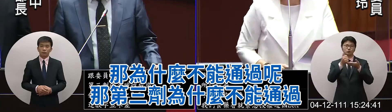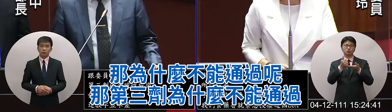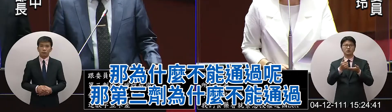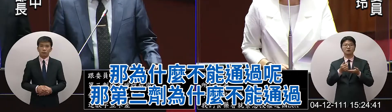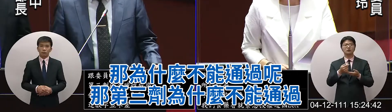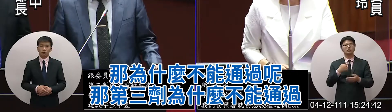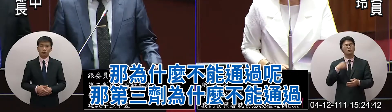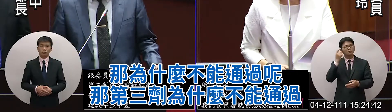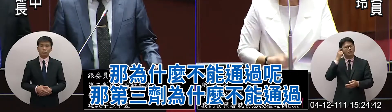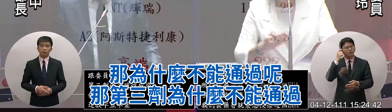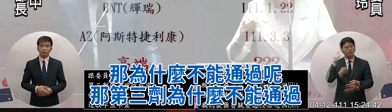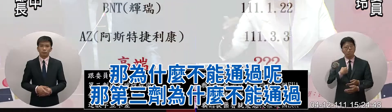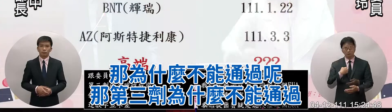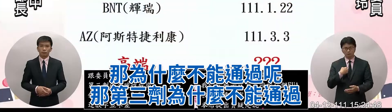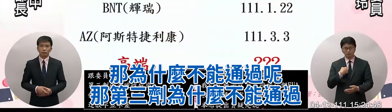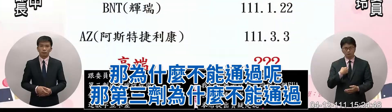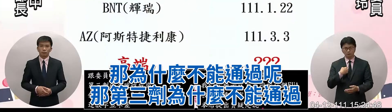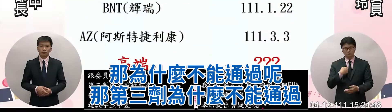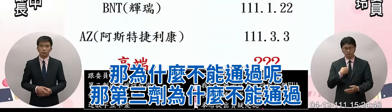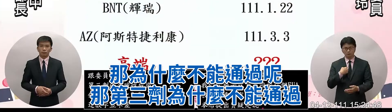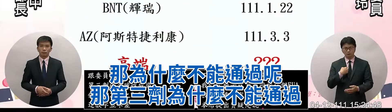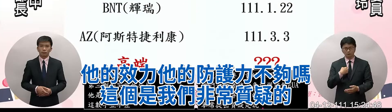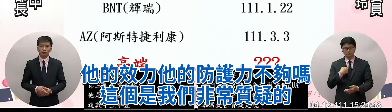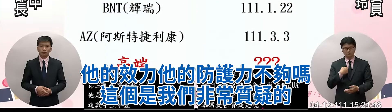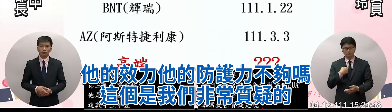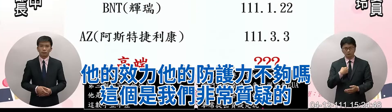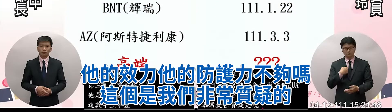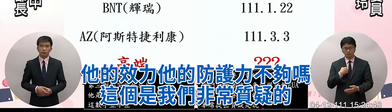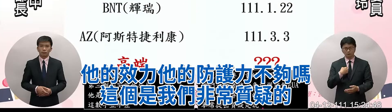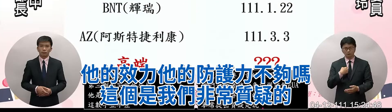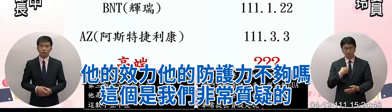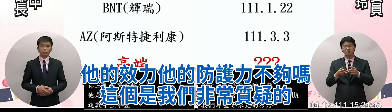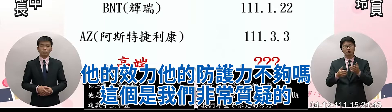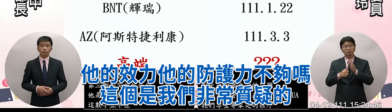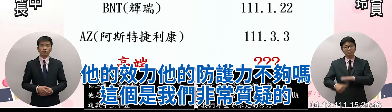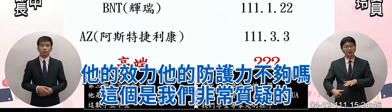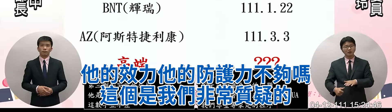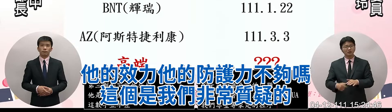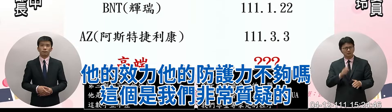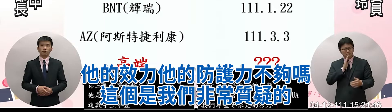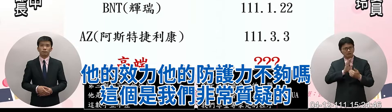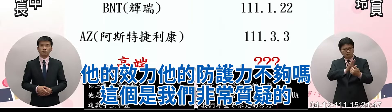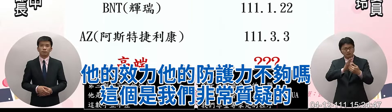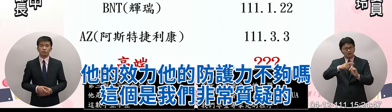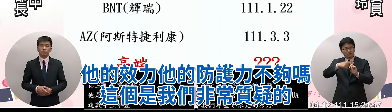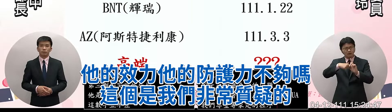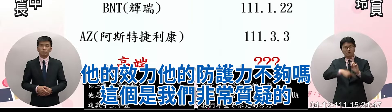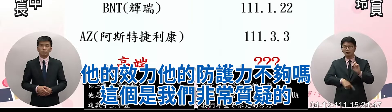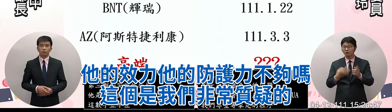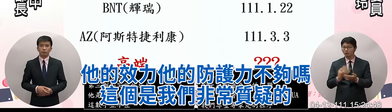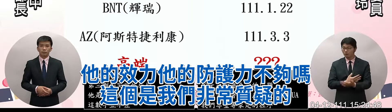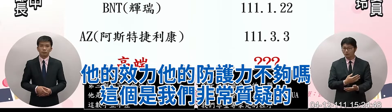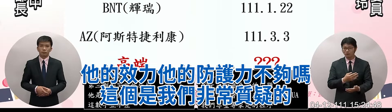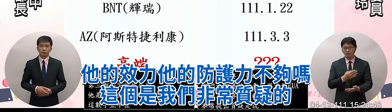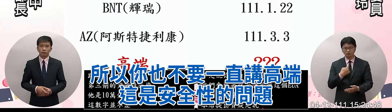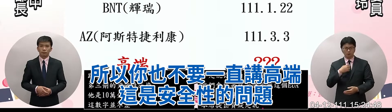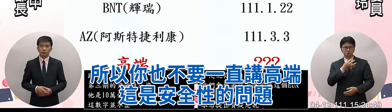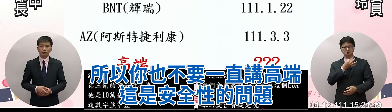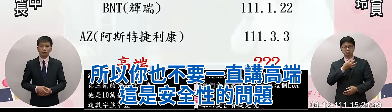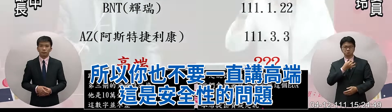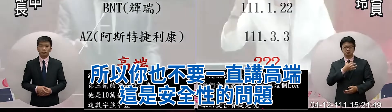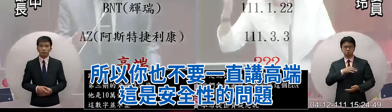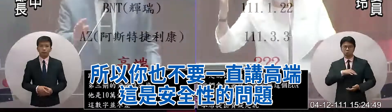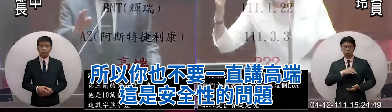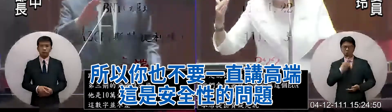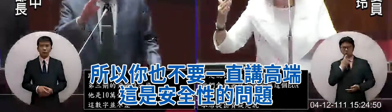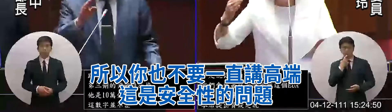不能通过呢？这第三期为什么不能通过？它的效力、它的防护力不够吗？这个是我们非常质疑的，所以